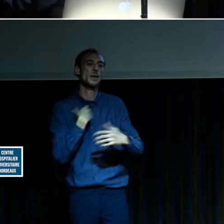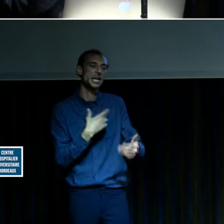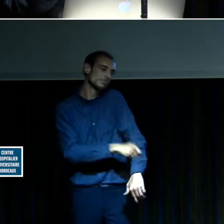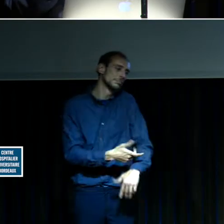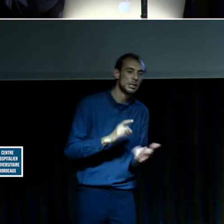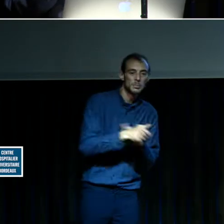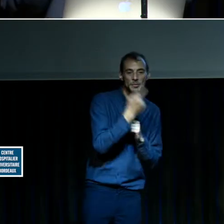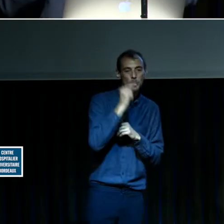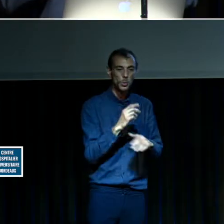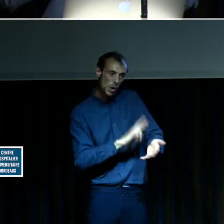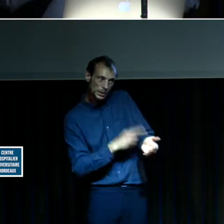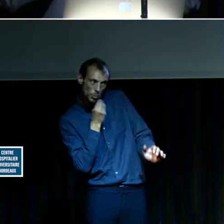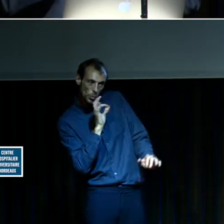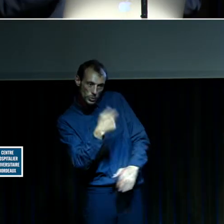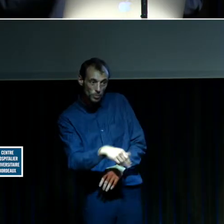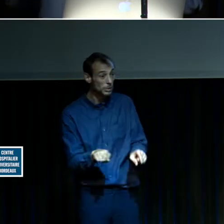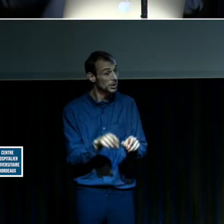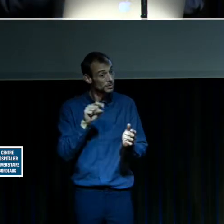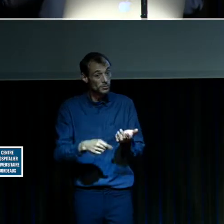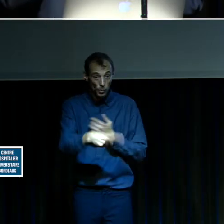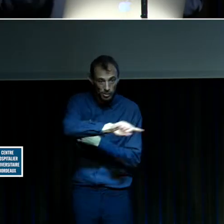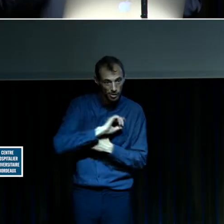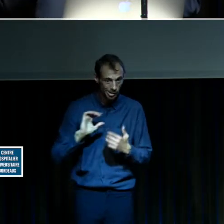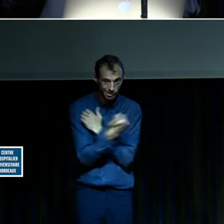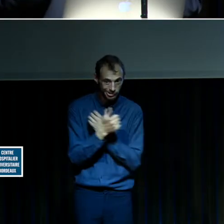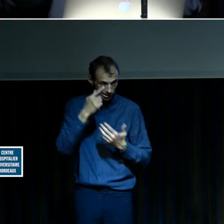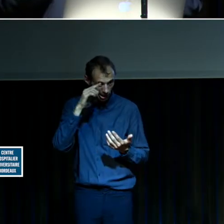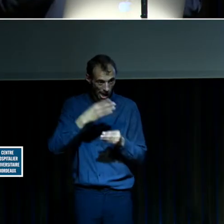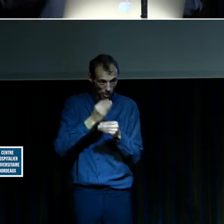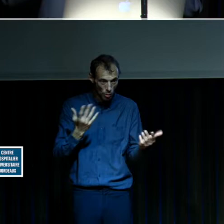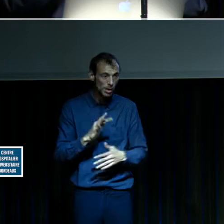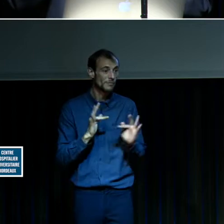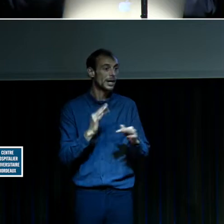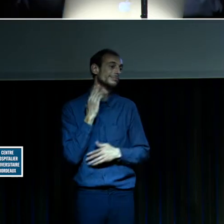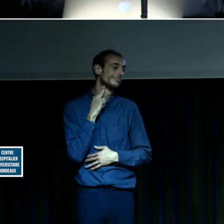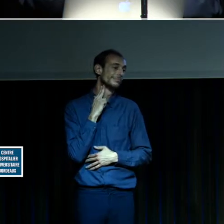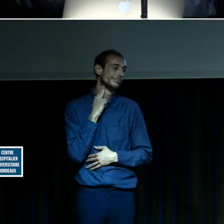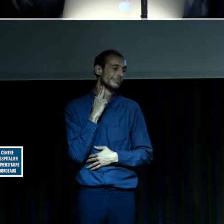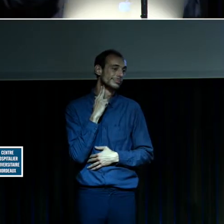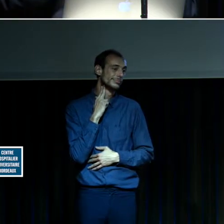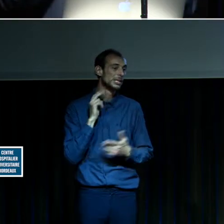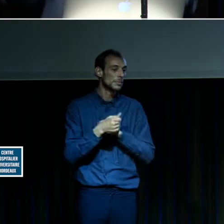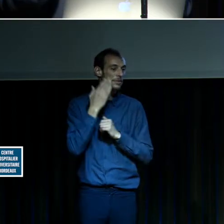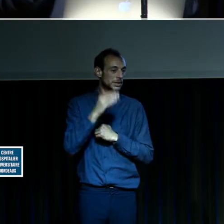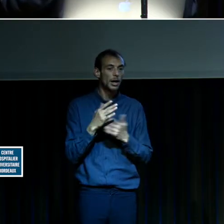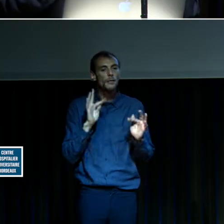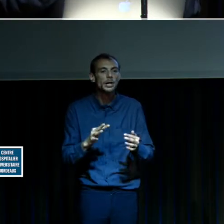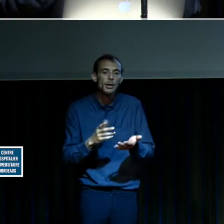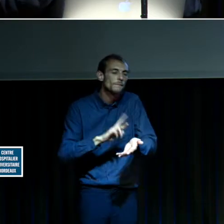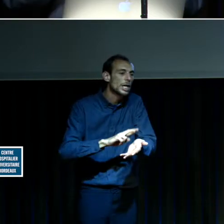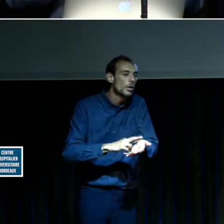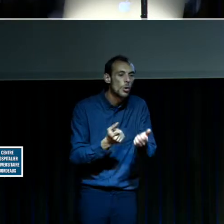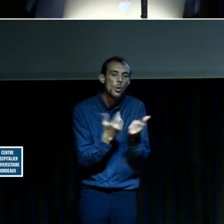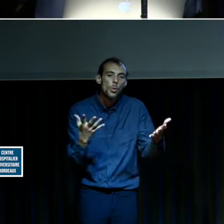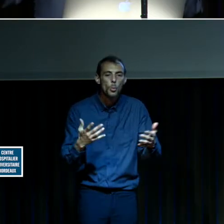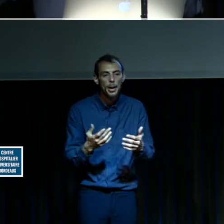prendre le pouls, ici ou au niveau du cou, et regarder si le rythme est régulier. La fréquence, le nombre de battements par minute, n'est pas très important. Qu'on batte